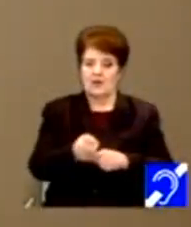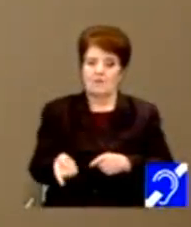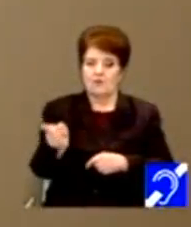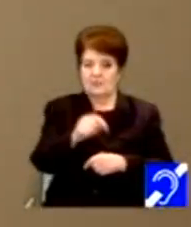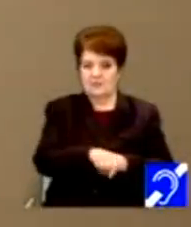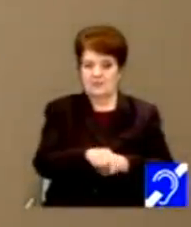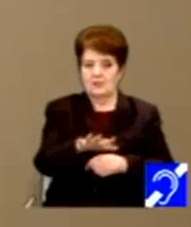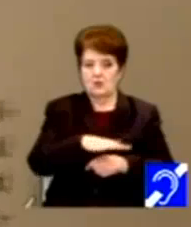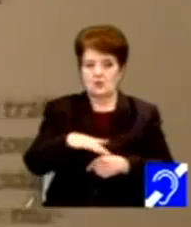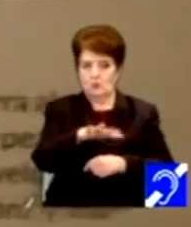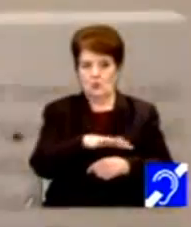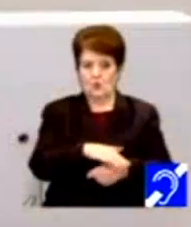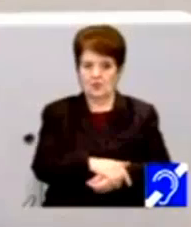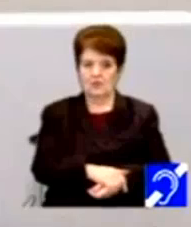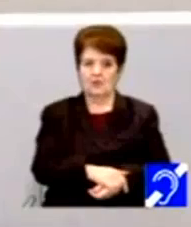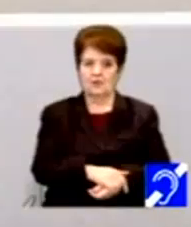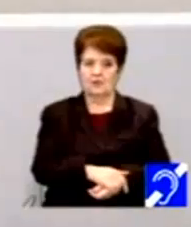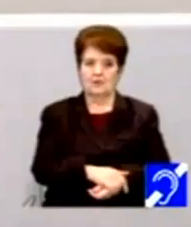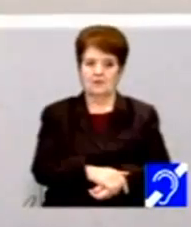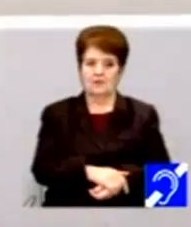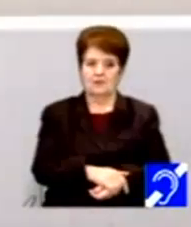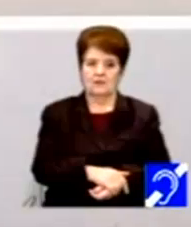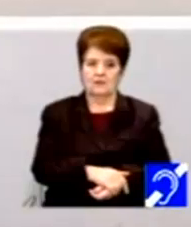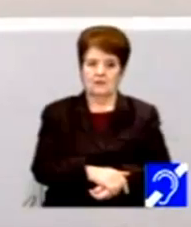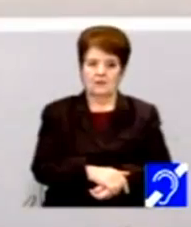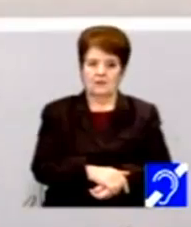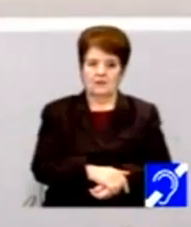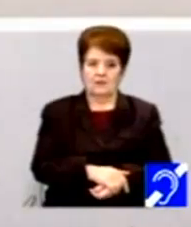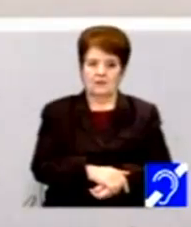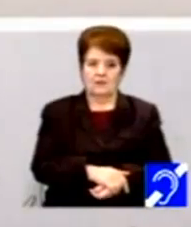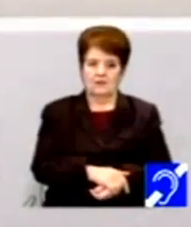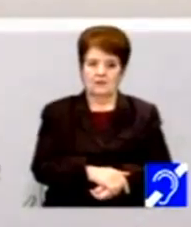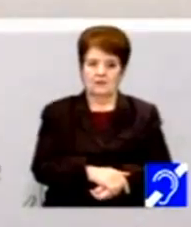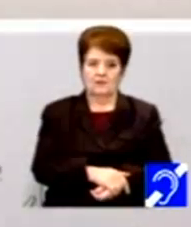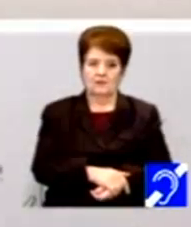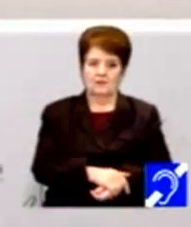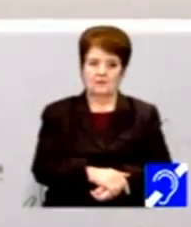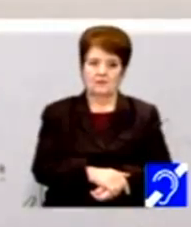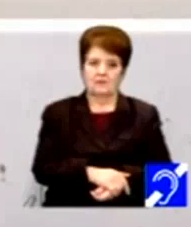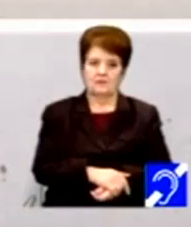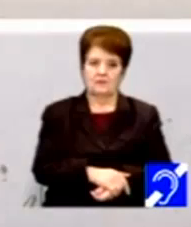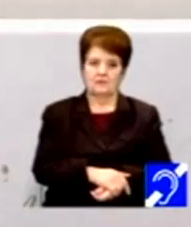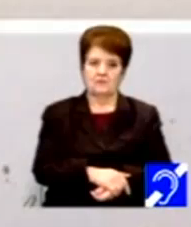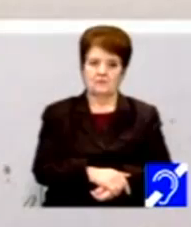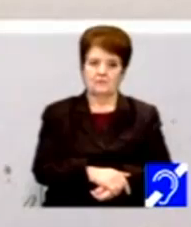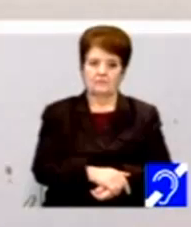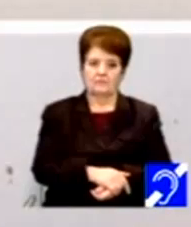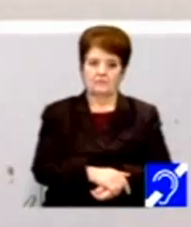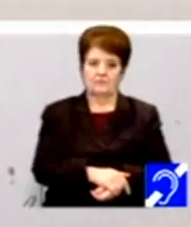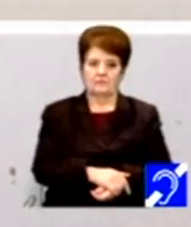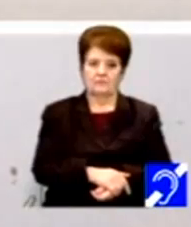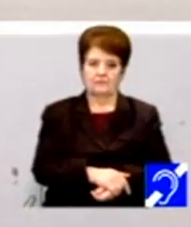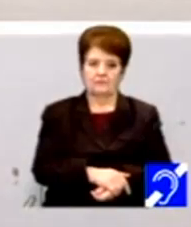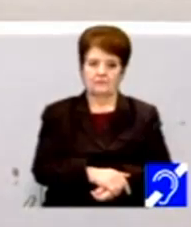zonă. Fundamentalmente las empresas tecnológicas tipo Oracle, tipo Google, tipo Decra,